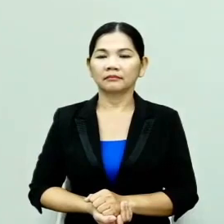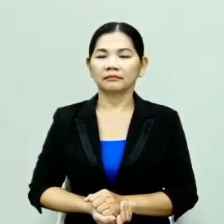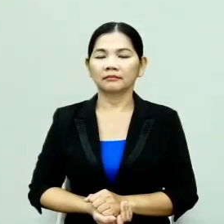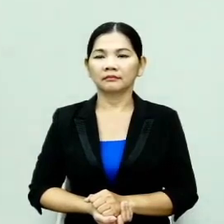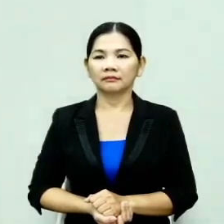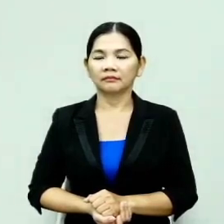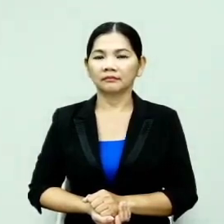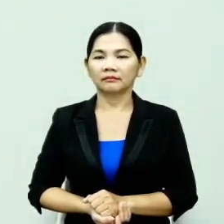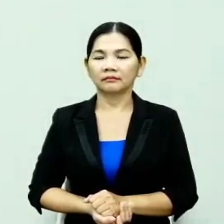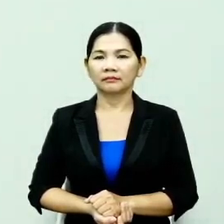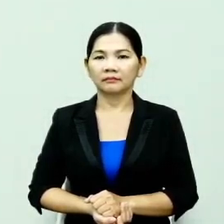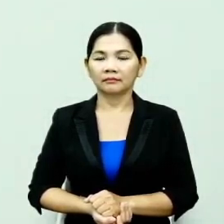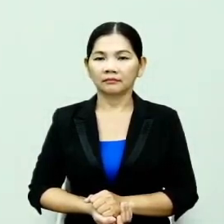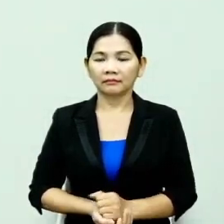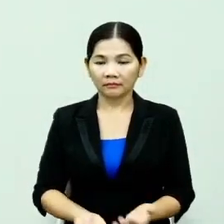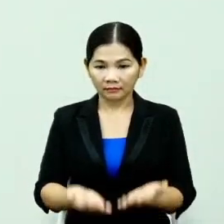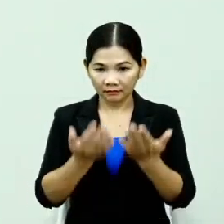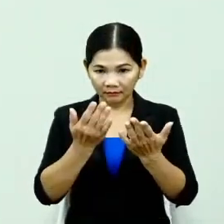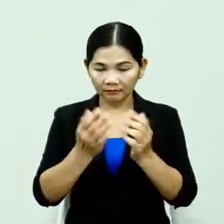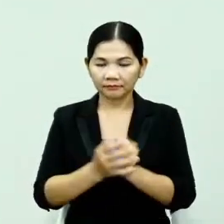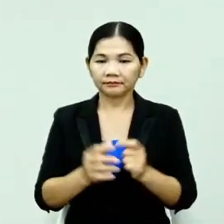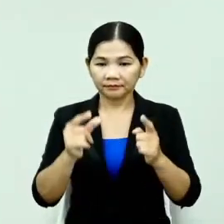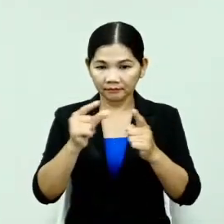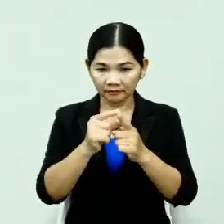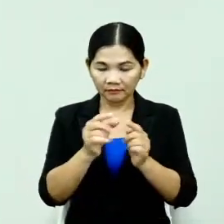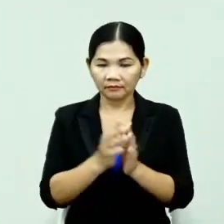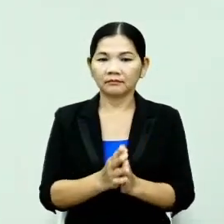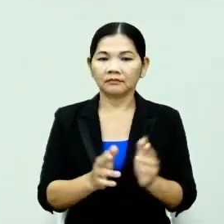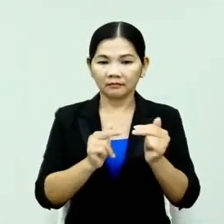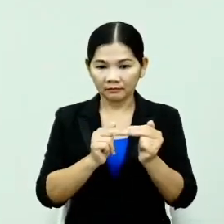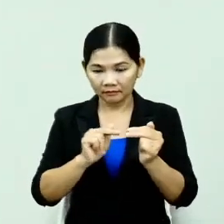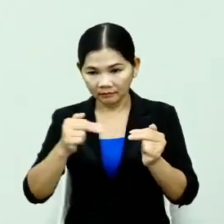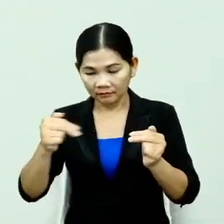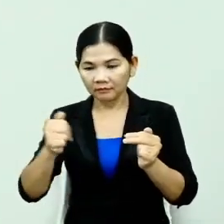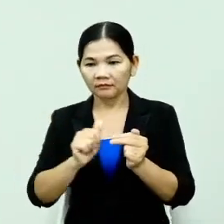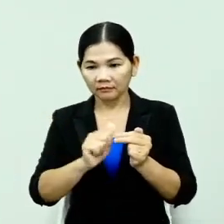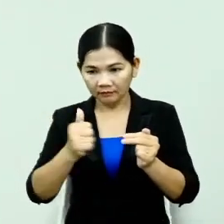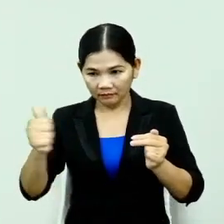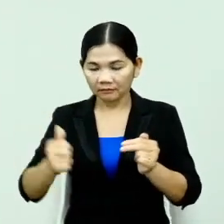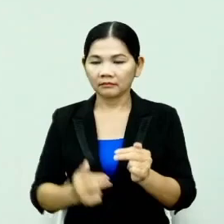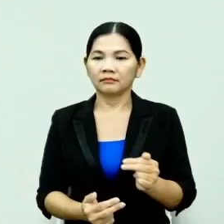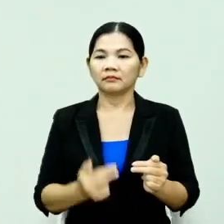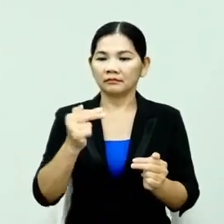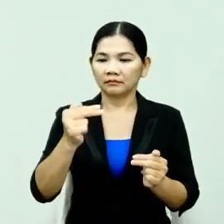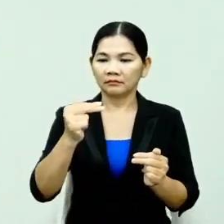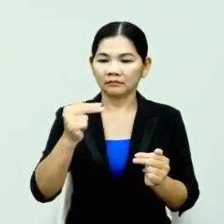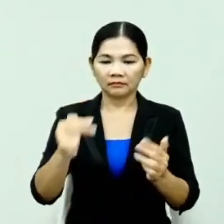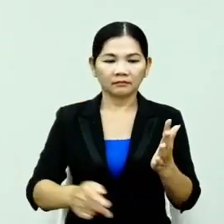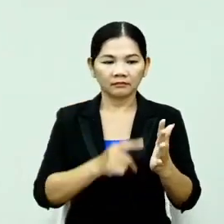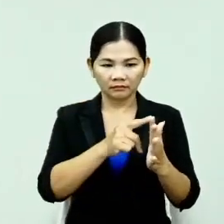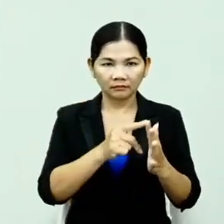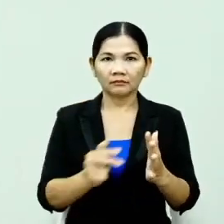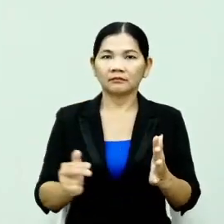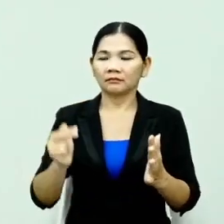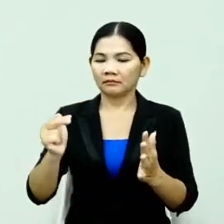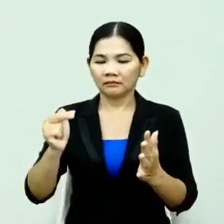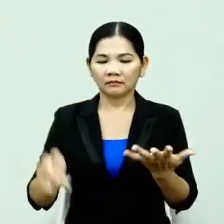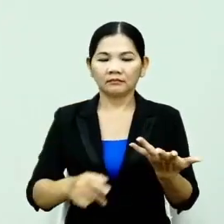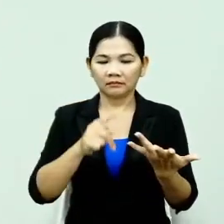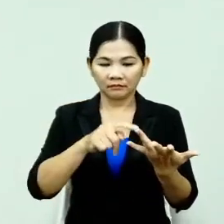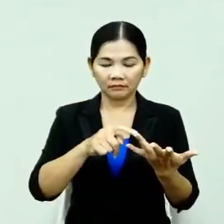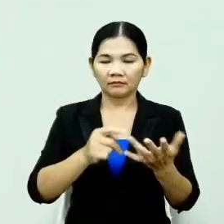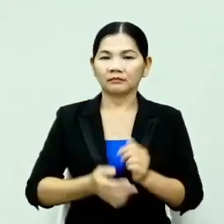ចាតោះឥឡូវនេះកូនផ្ទៀងផ្ទាត់ពាក្យទីតៃចាគឺមានតចាស្រៈអីនិងតស្រៈ